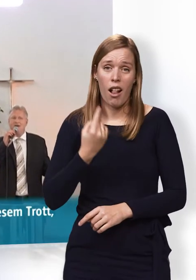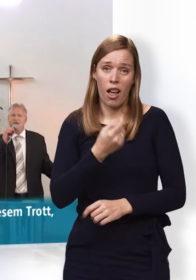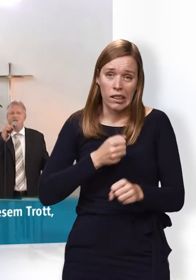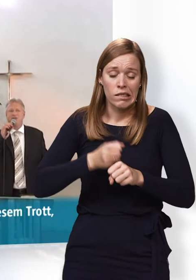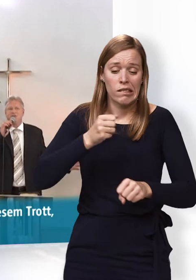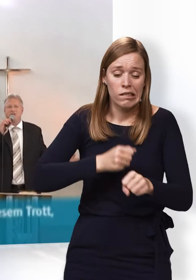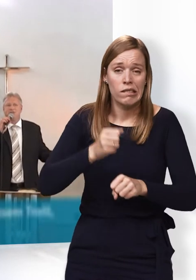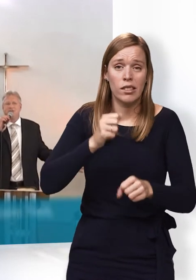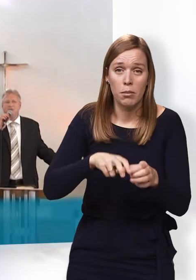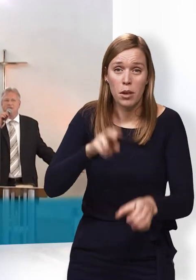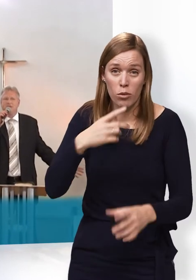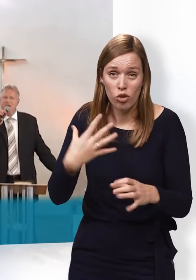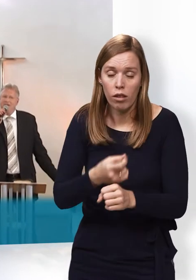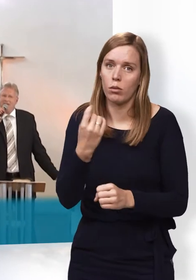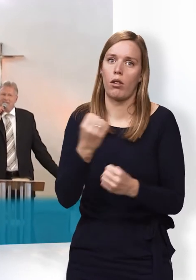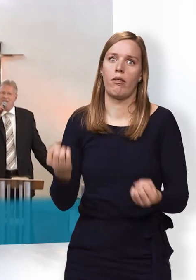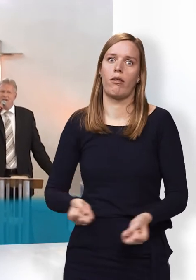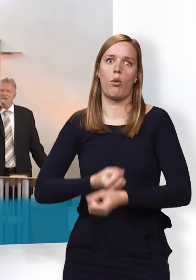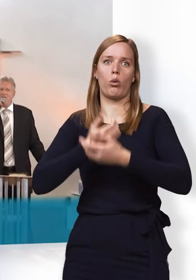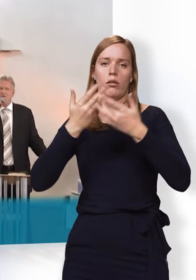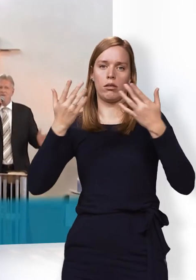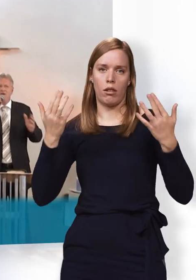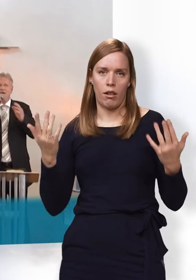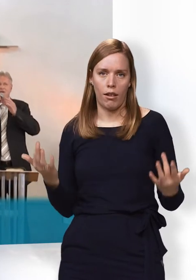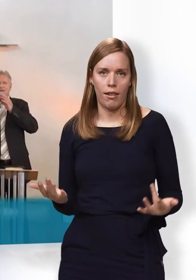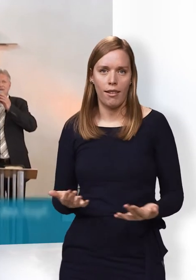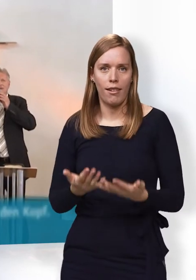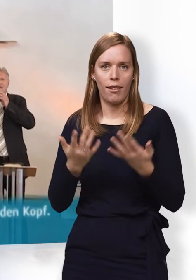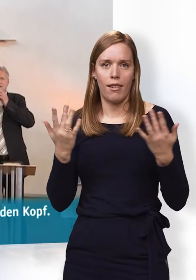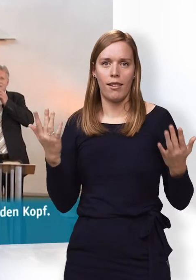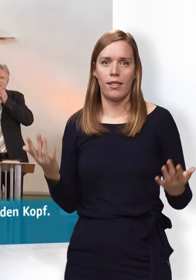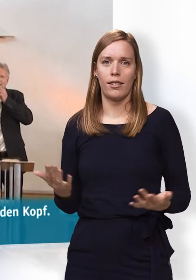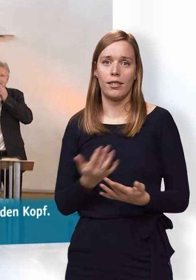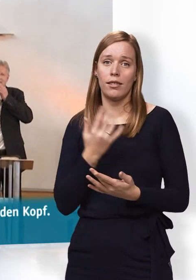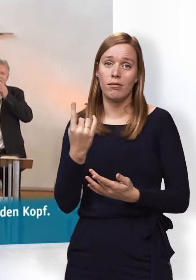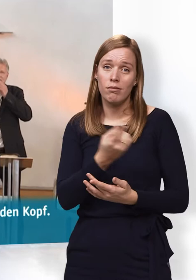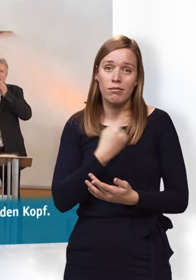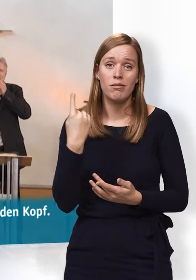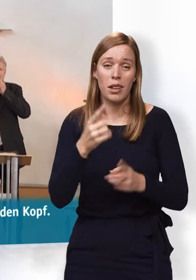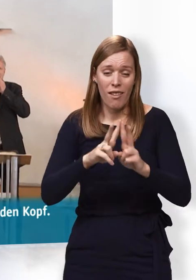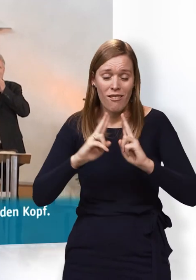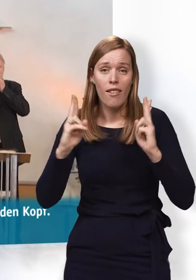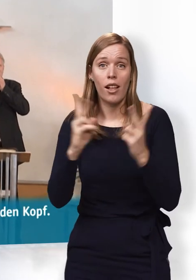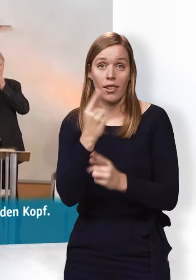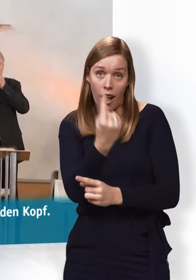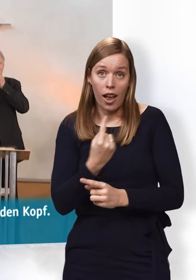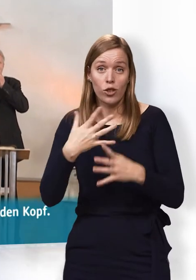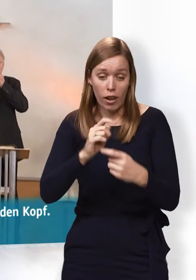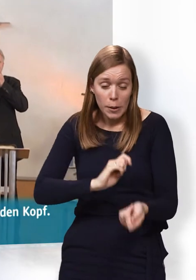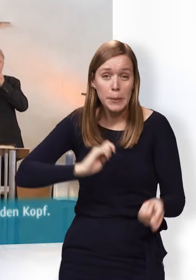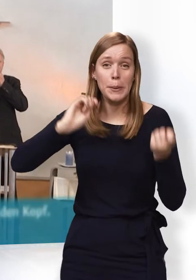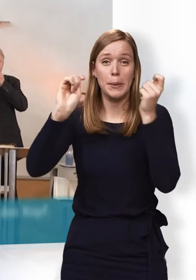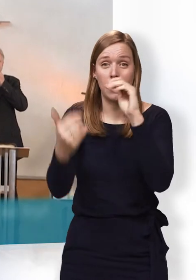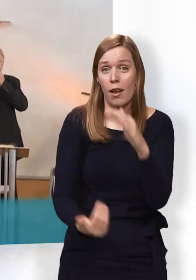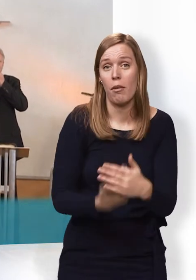alleine raus aus diesem Trott, das wär ein Wunder. stellten wir diese Welt